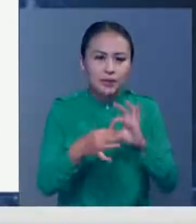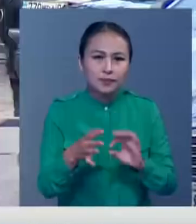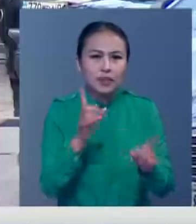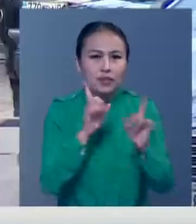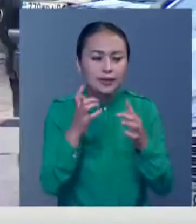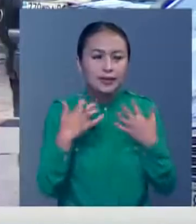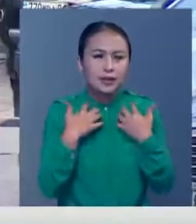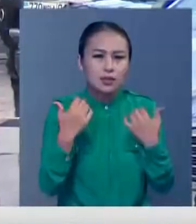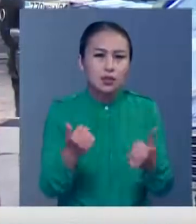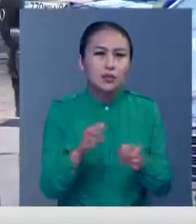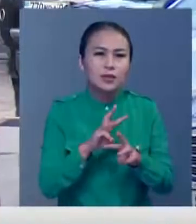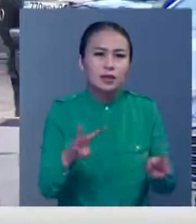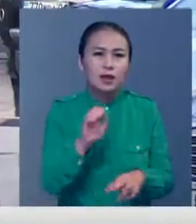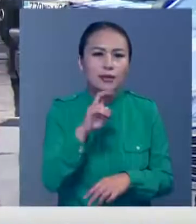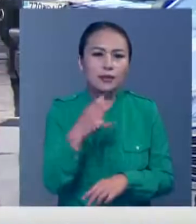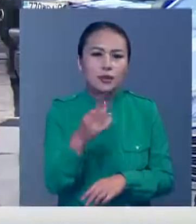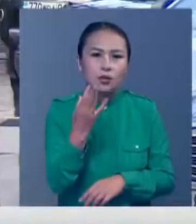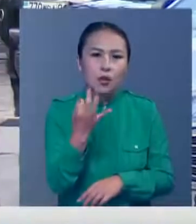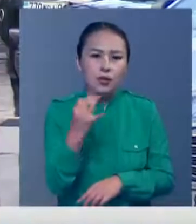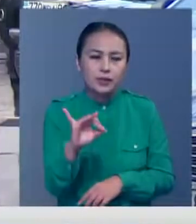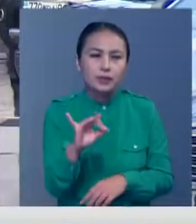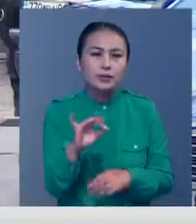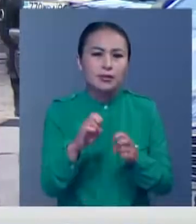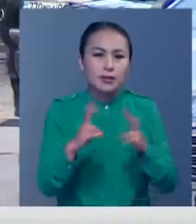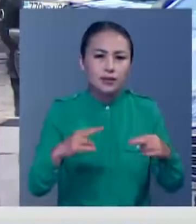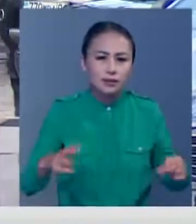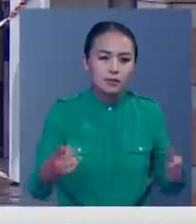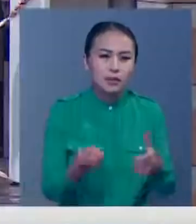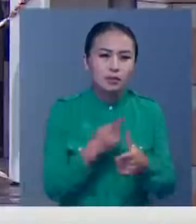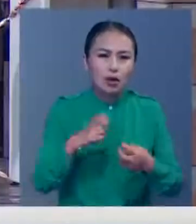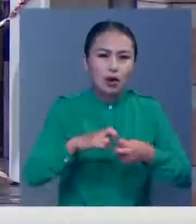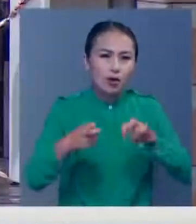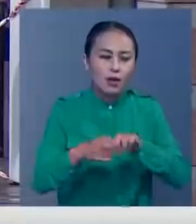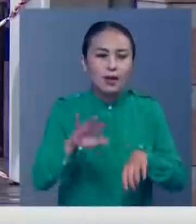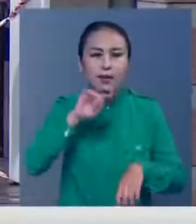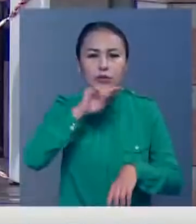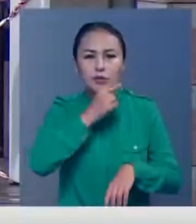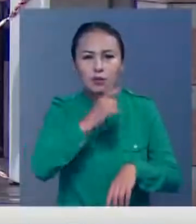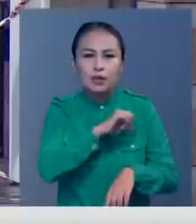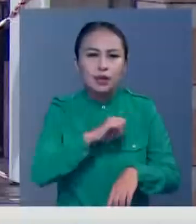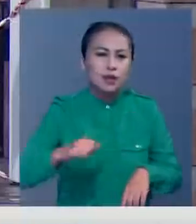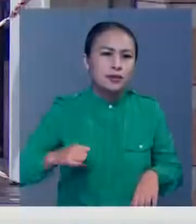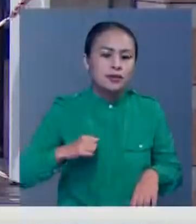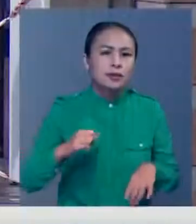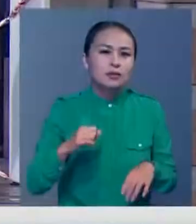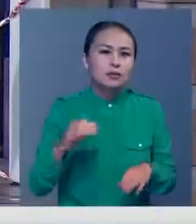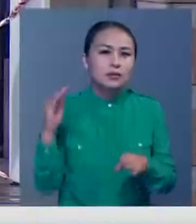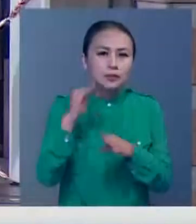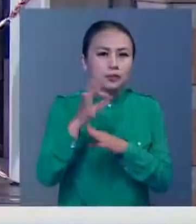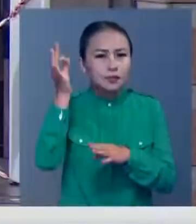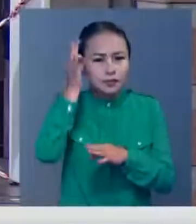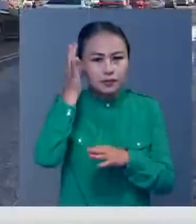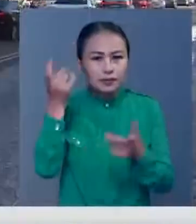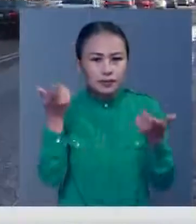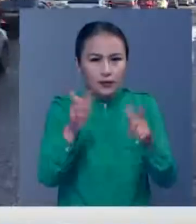берді. Жиында денсаулық сақтау министрі Алексей Цой инфрақұрылым нысандарының эпидемиологиялық ахуалға және экономикаға әсерін ескере